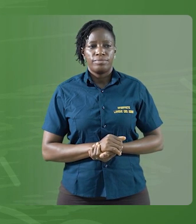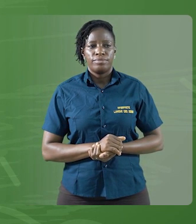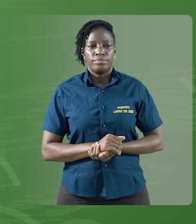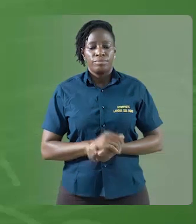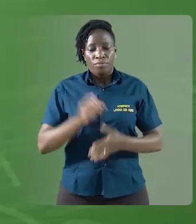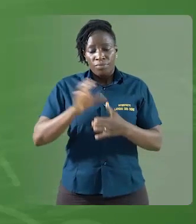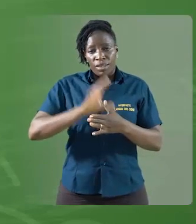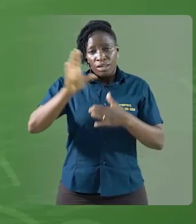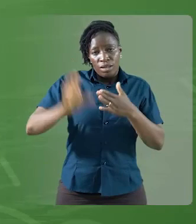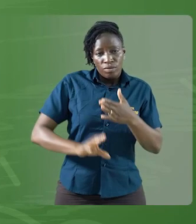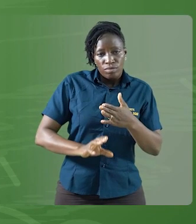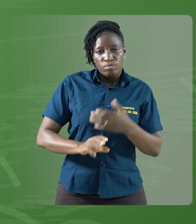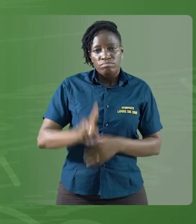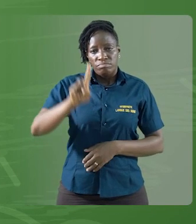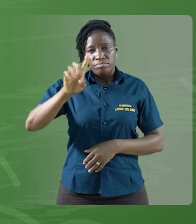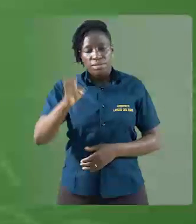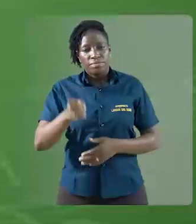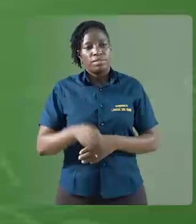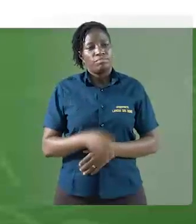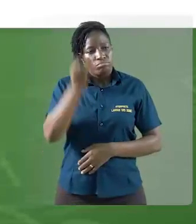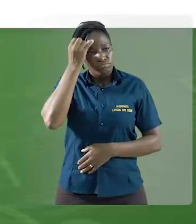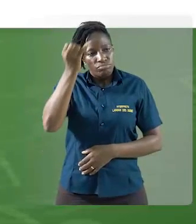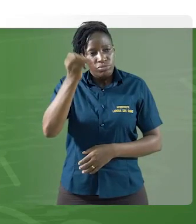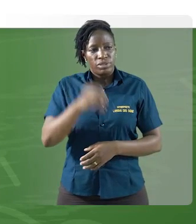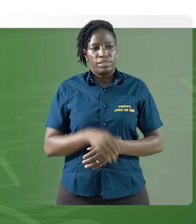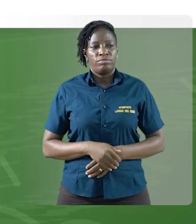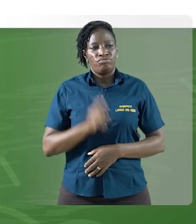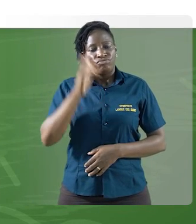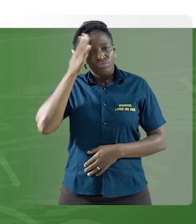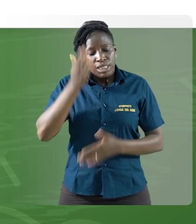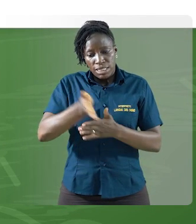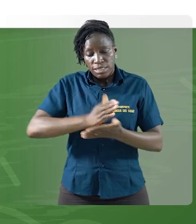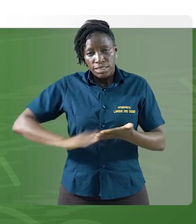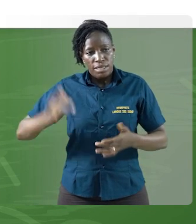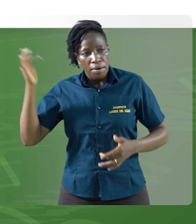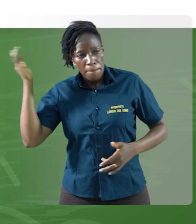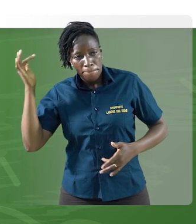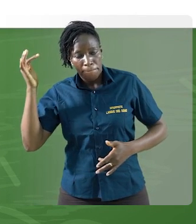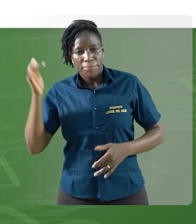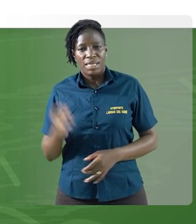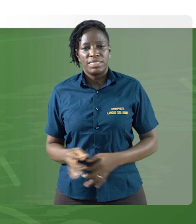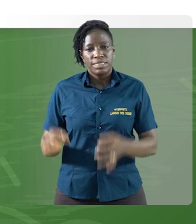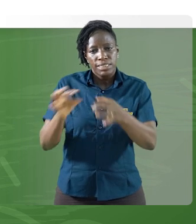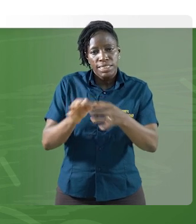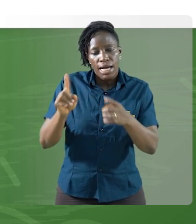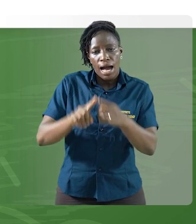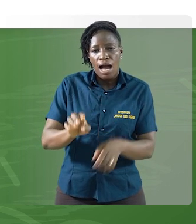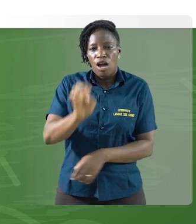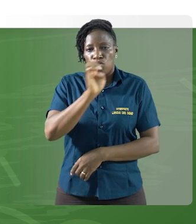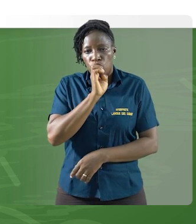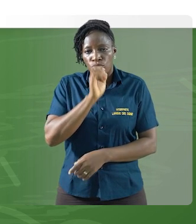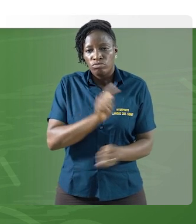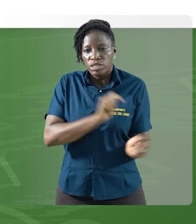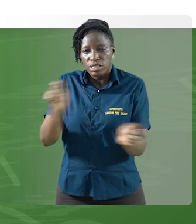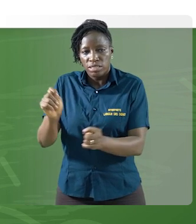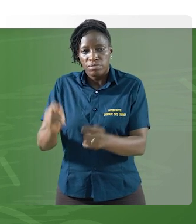En conclusion de notre première hypothèse, nous disons que certaines maladies liées à l'eau se transmettent par